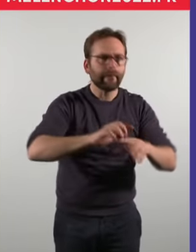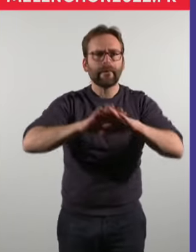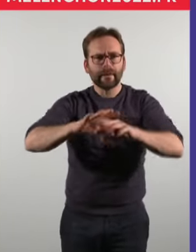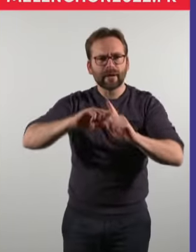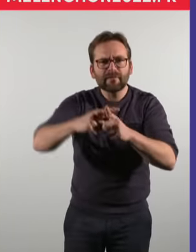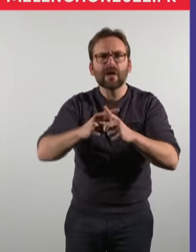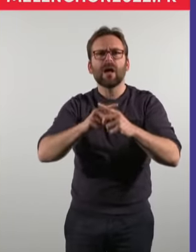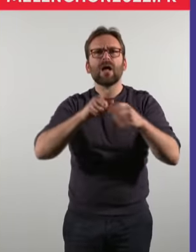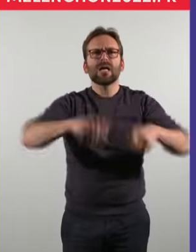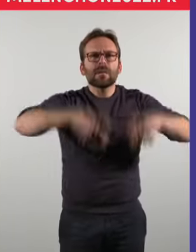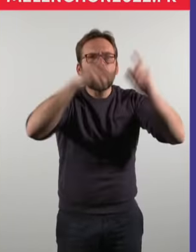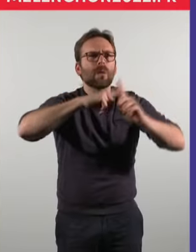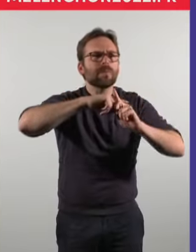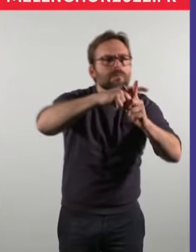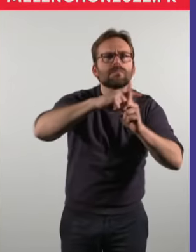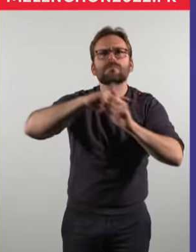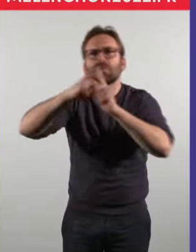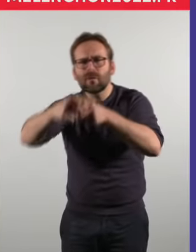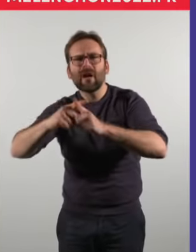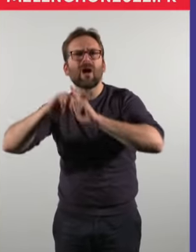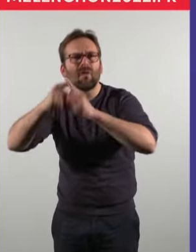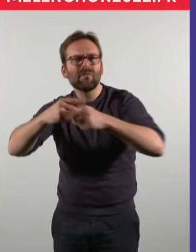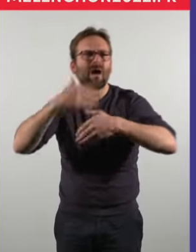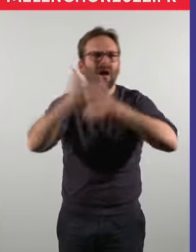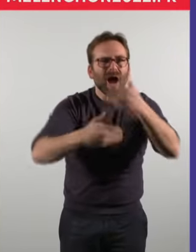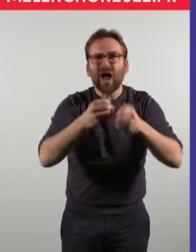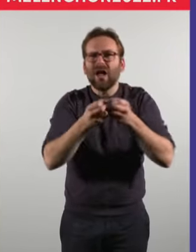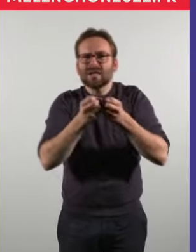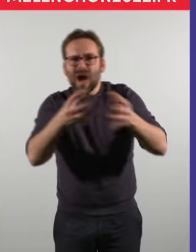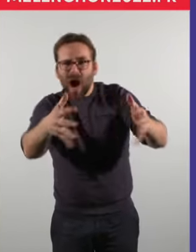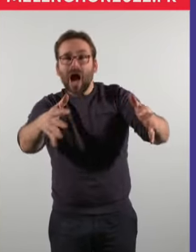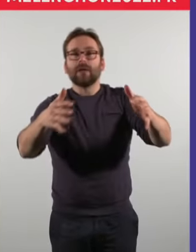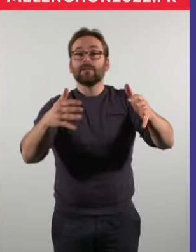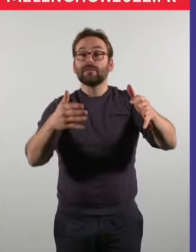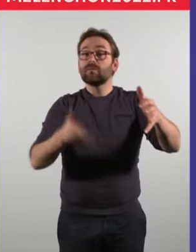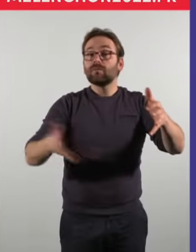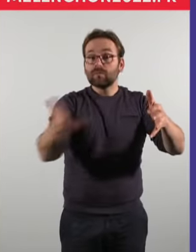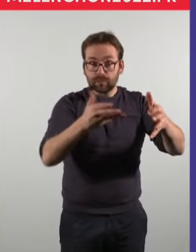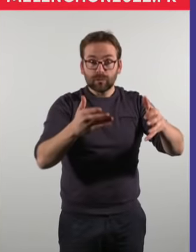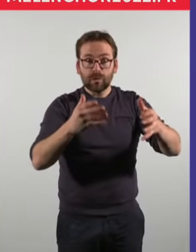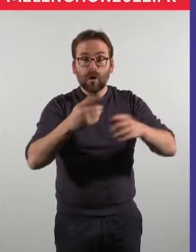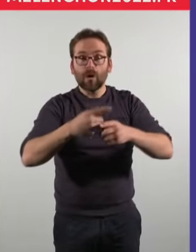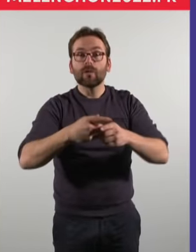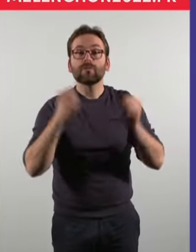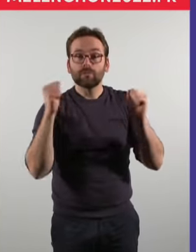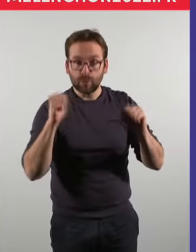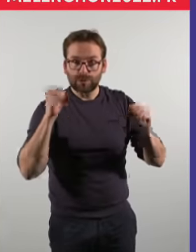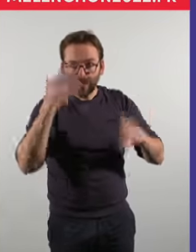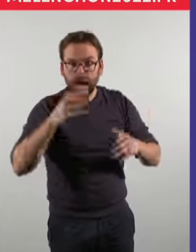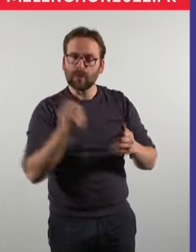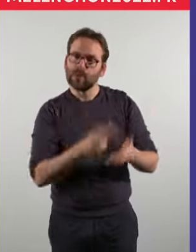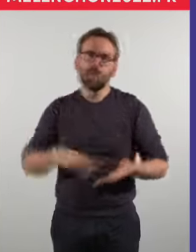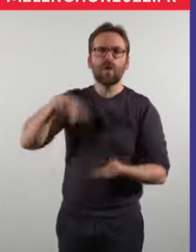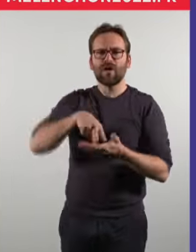immeuble après immeuble, dans les semaines et les mois à venir, eh bien tout cela, levez-vous, on se lève, on se bat.